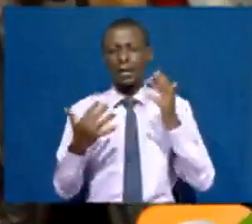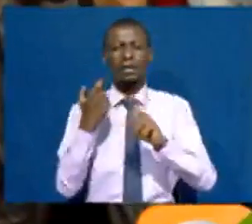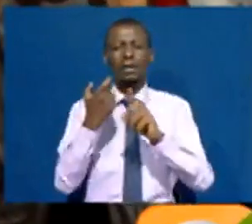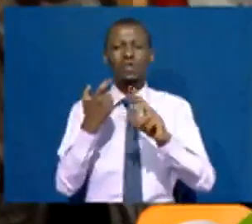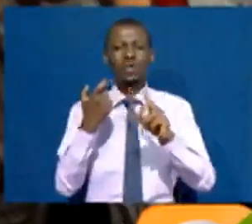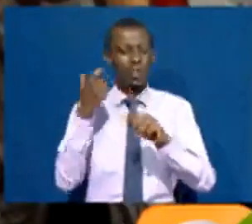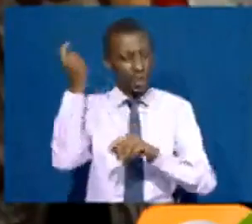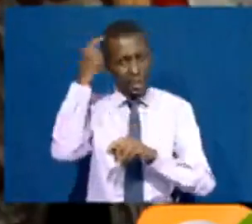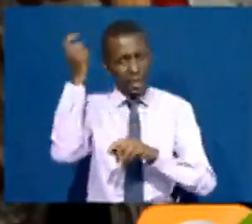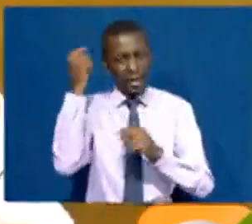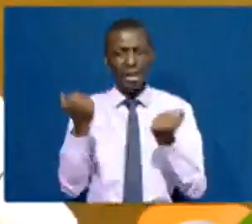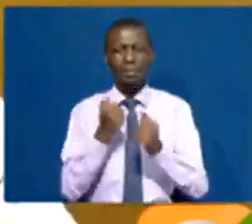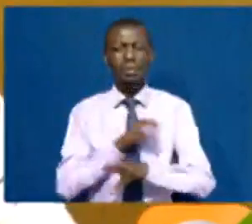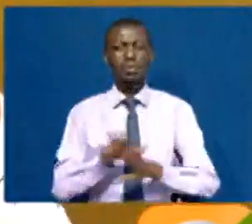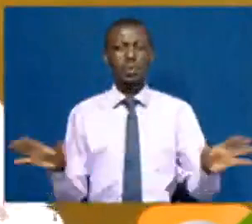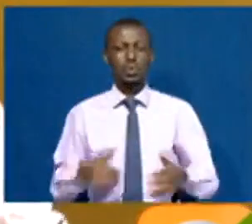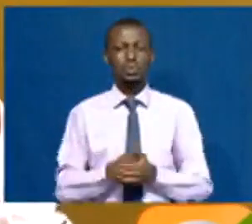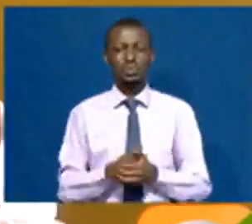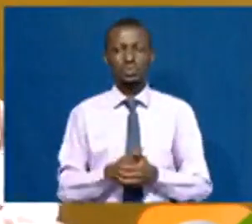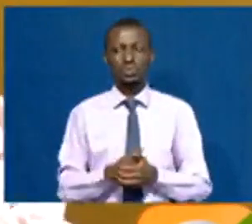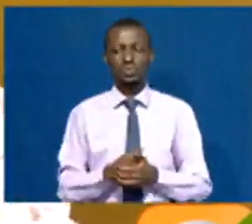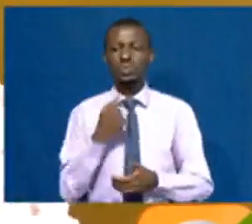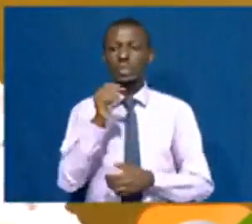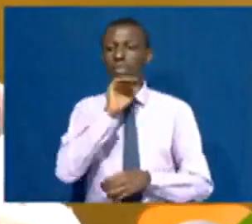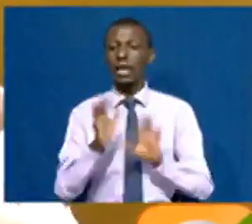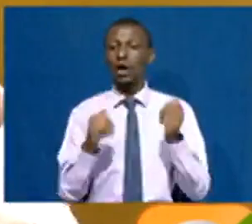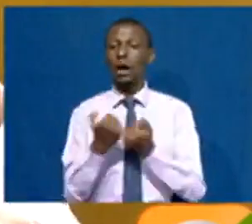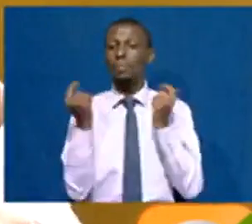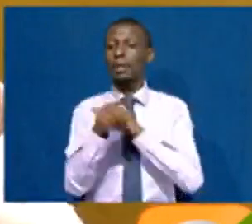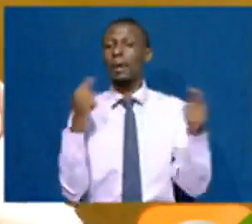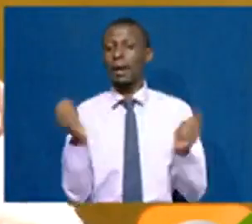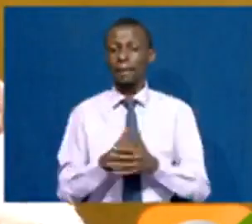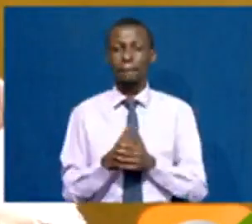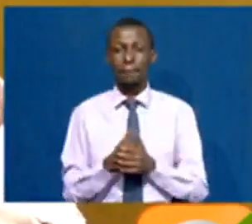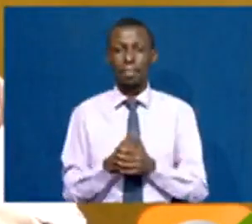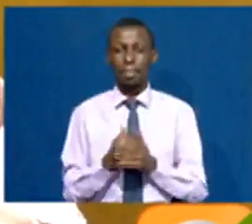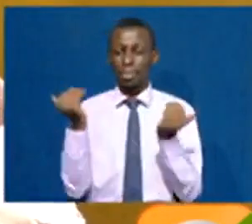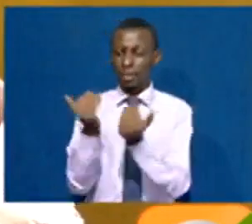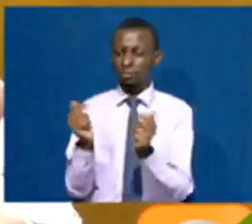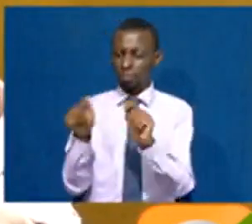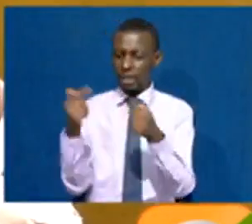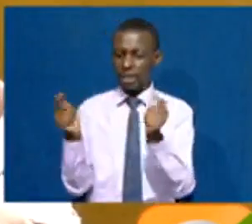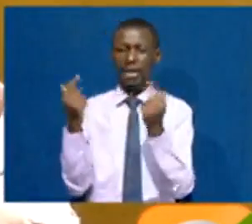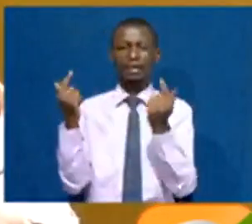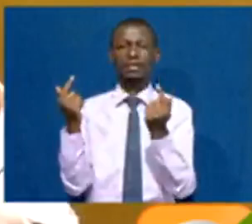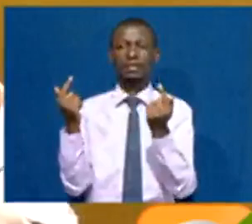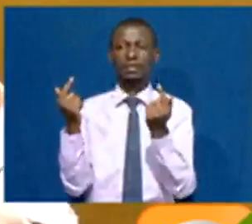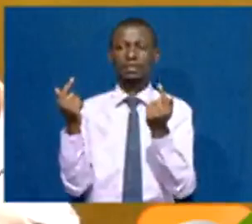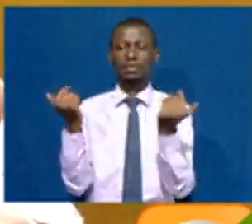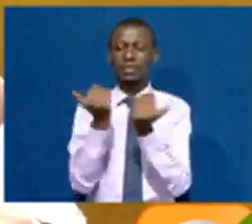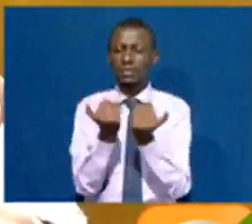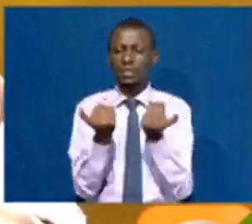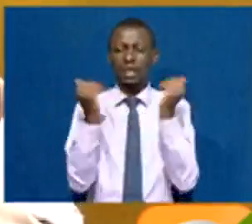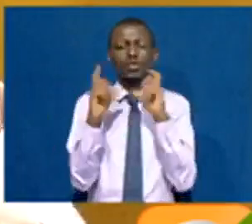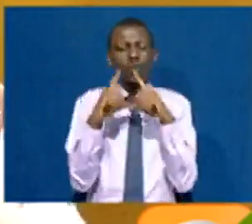mwanawe aliuawa kinyama ndio wakamfahamia tu hapo hapo hapo Na huyu mtoto Tu alitoa sauti Moja tu Ati